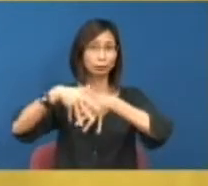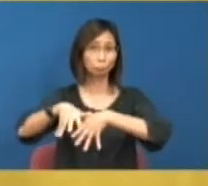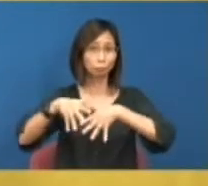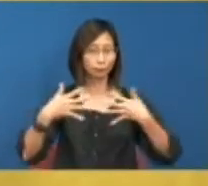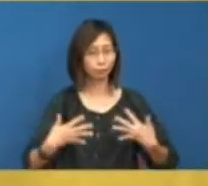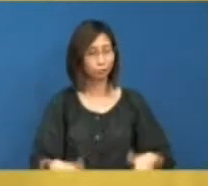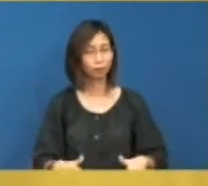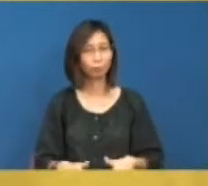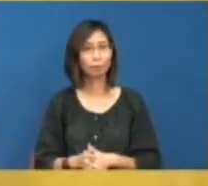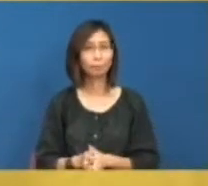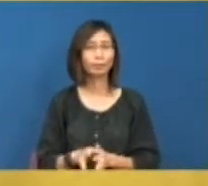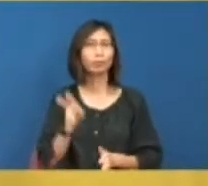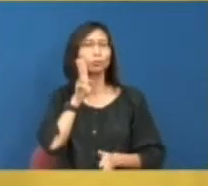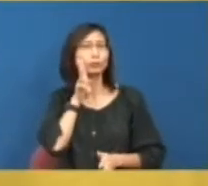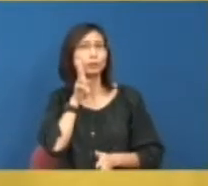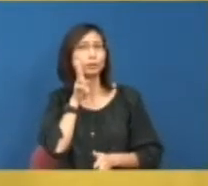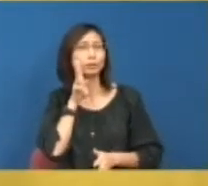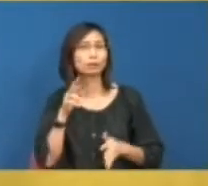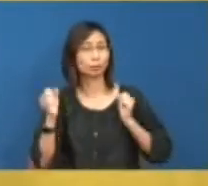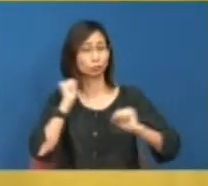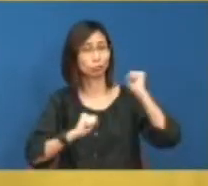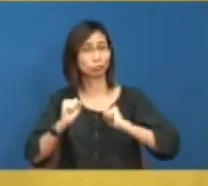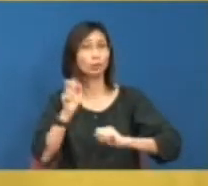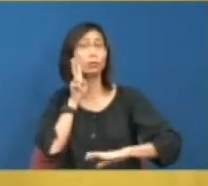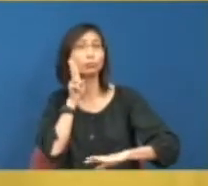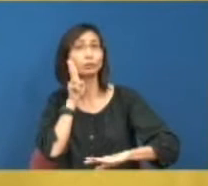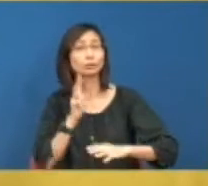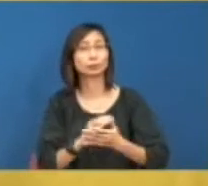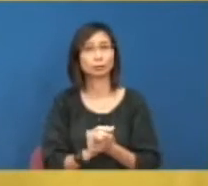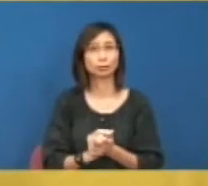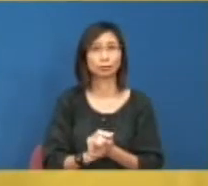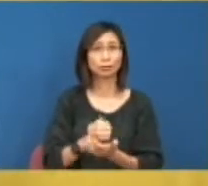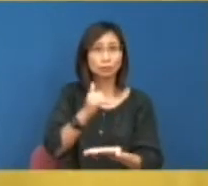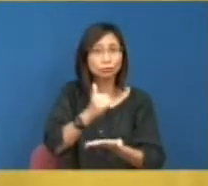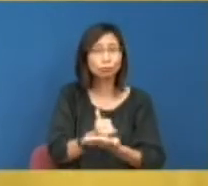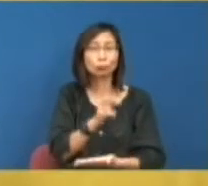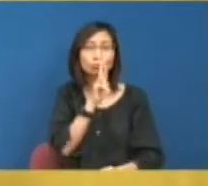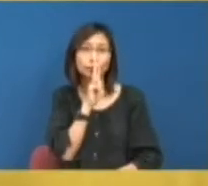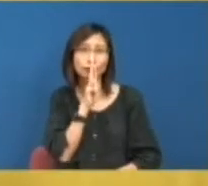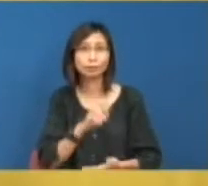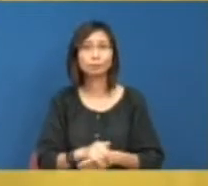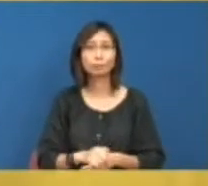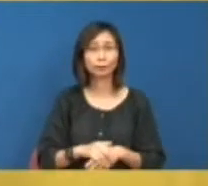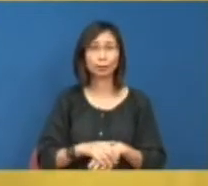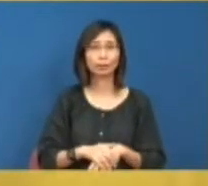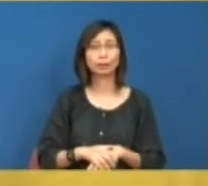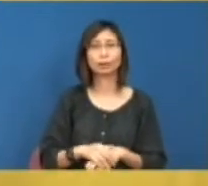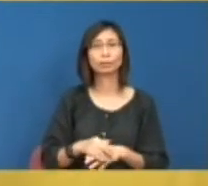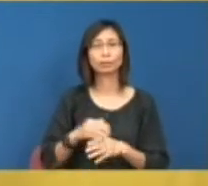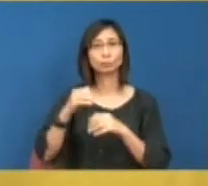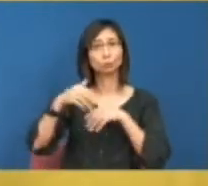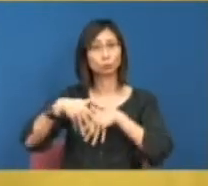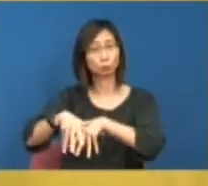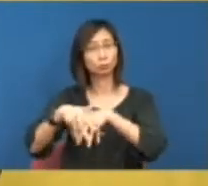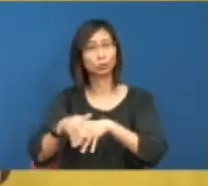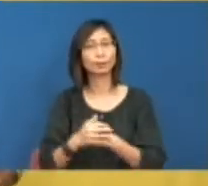啊，各樣嘢咧，呢個當然係要考慮嘅，係咪啊？即係話23個泛民派嘅議員加呢個